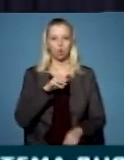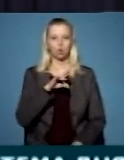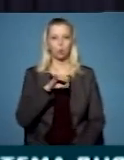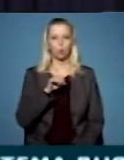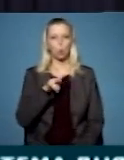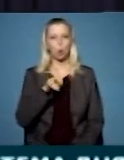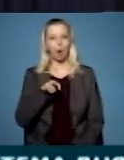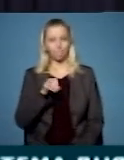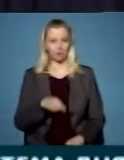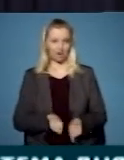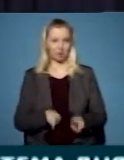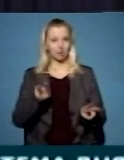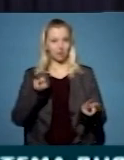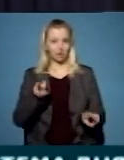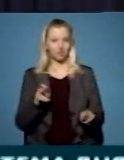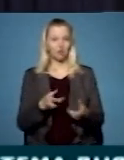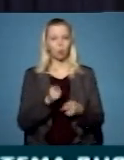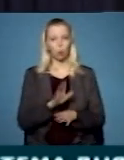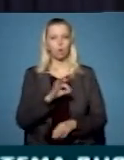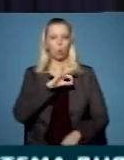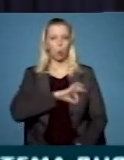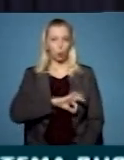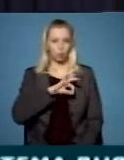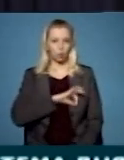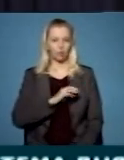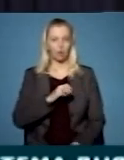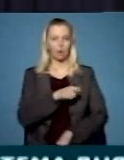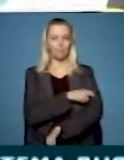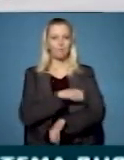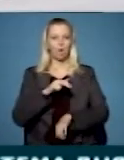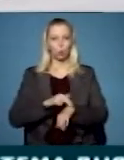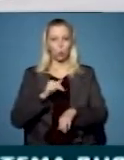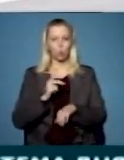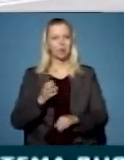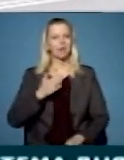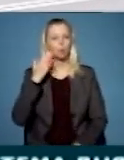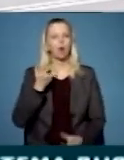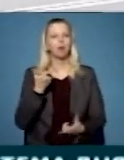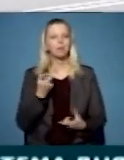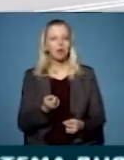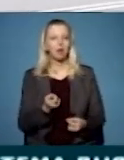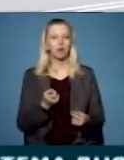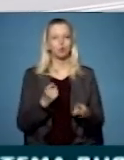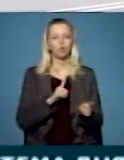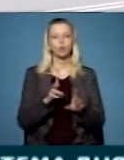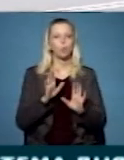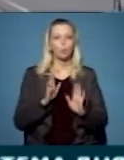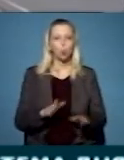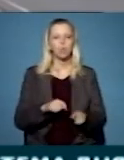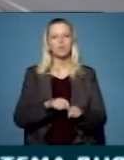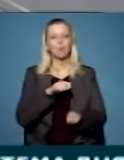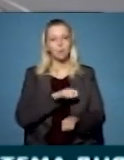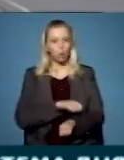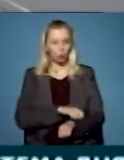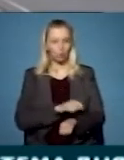їх називають. І, власне, ними будуть і користуватися і патрульні на Буковині. Де саме, що вони будуть